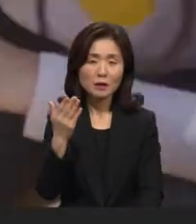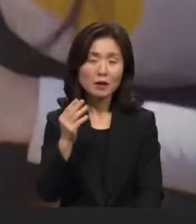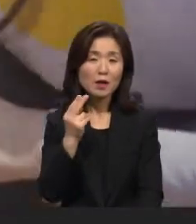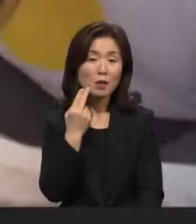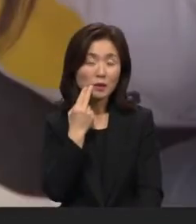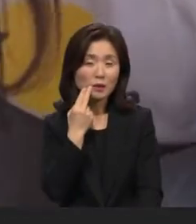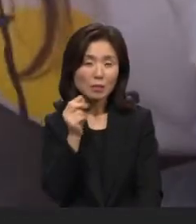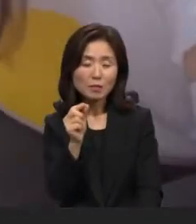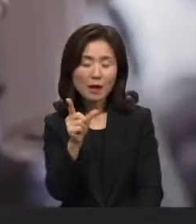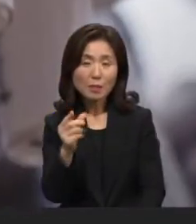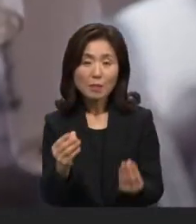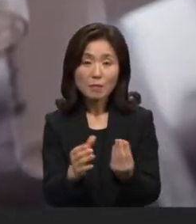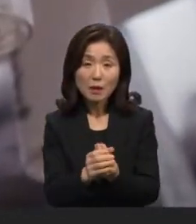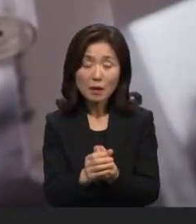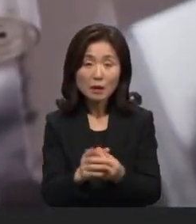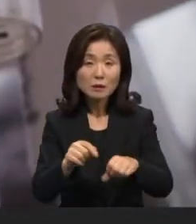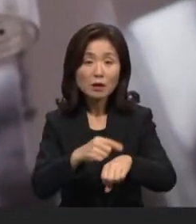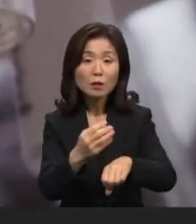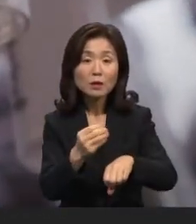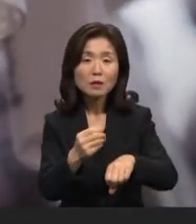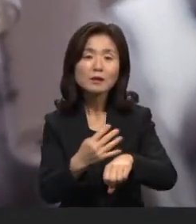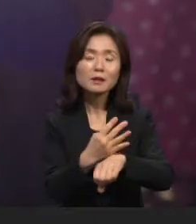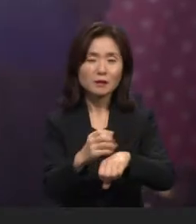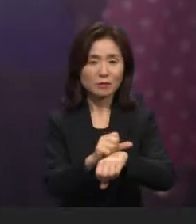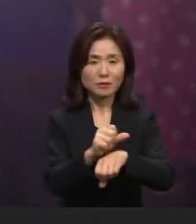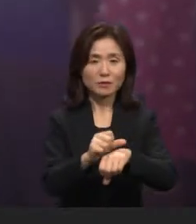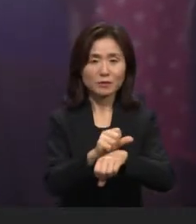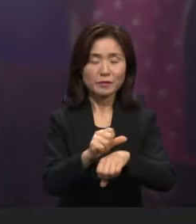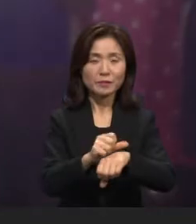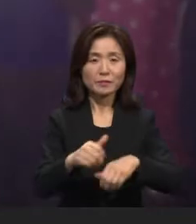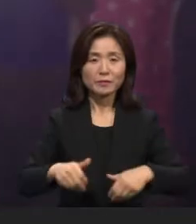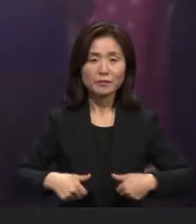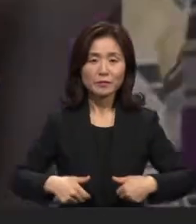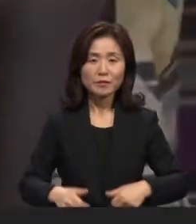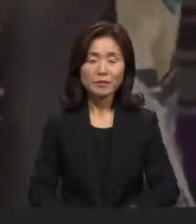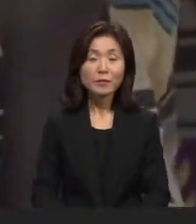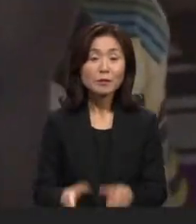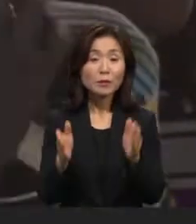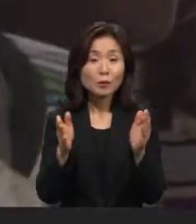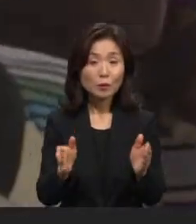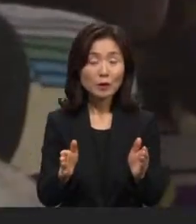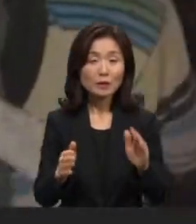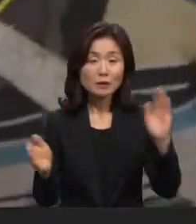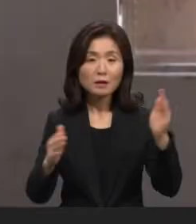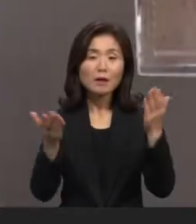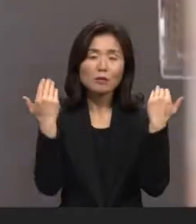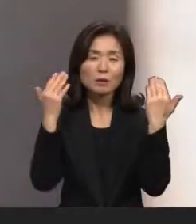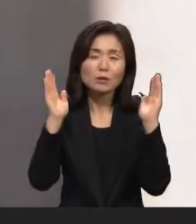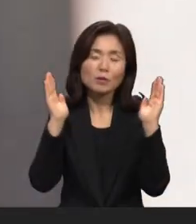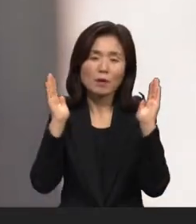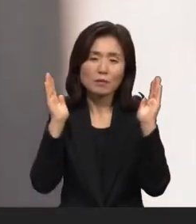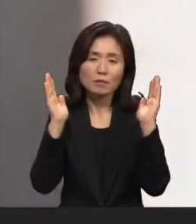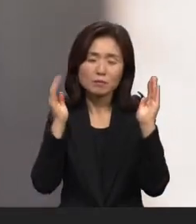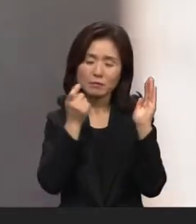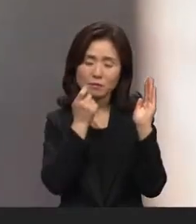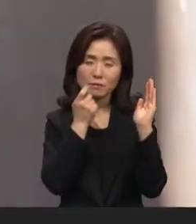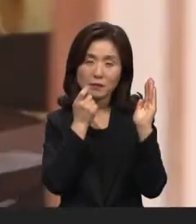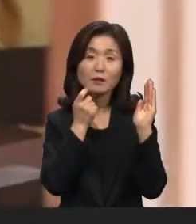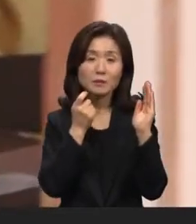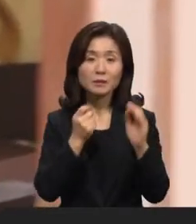배터리가 완전히 충전되기까지는 4~5시간이 걸리는데요. 그동안 학교에서 수업을 듣고 공부를 합니다.